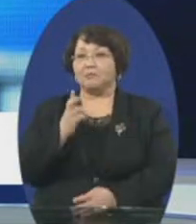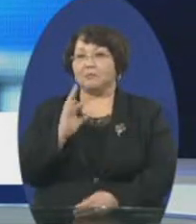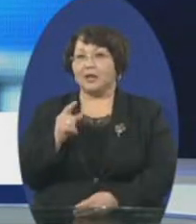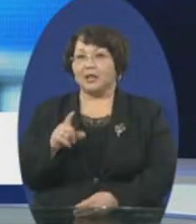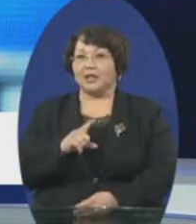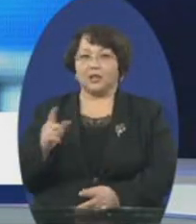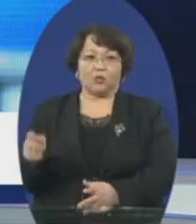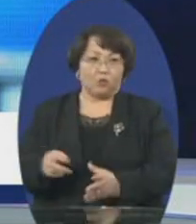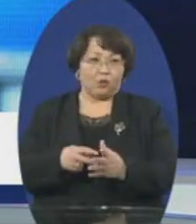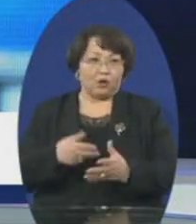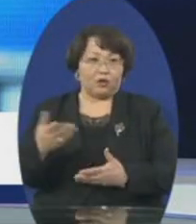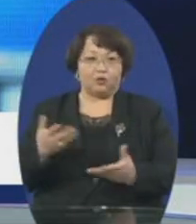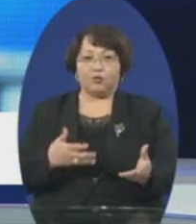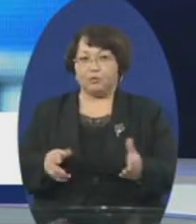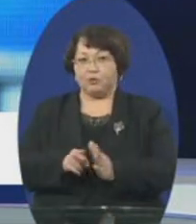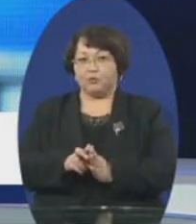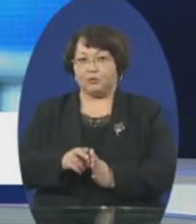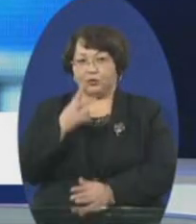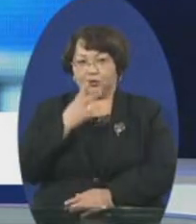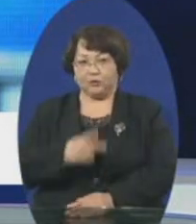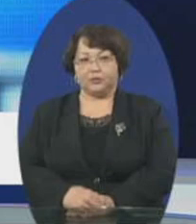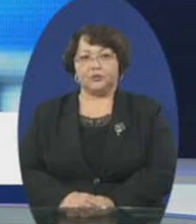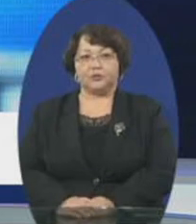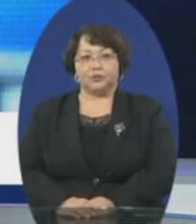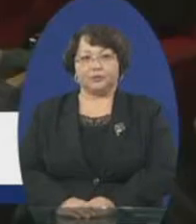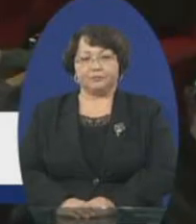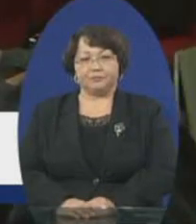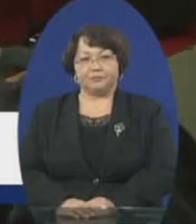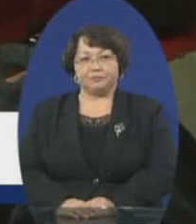хуваарлах боломж бүрдэнэ гэж үзэж байгаагаа илэрхийллээ.